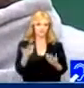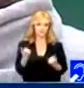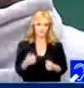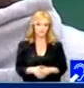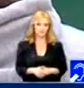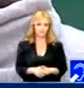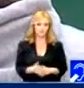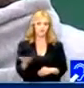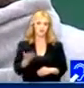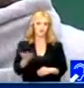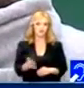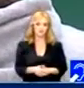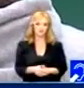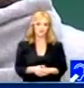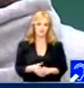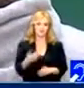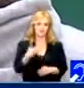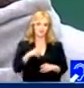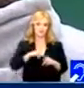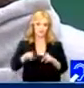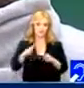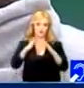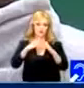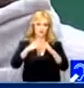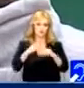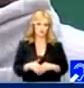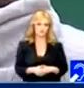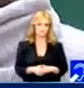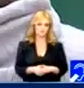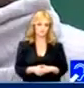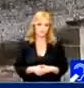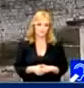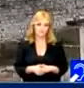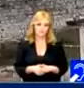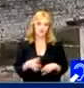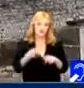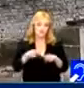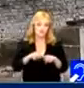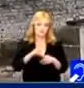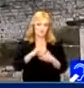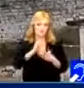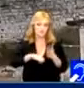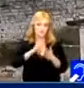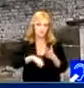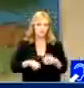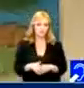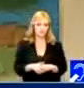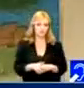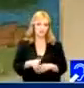Da. Care? Să ajung mai repede acasă. Tocmai asta își motivează pe minorii condamnați să se